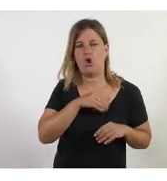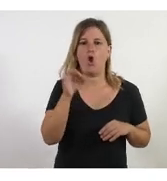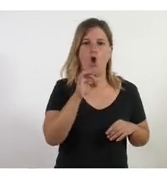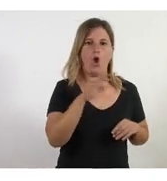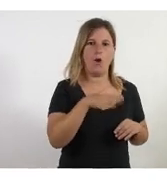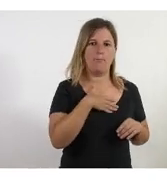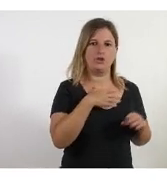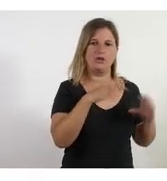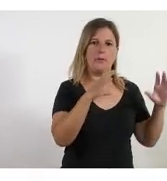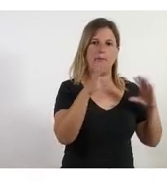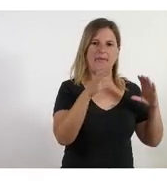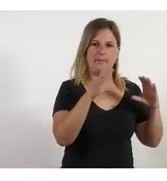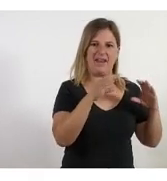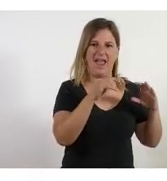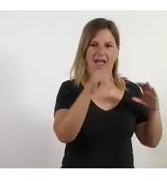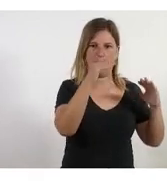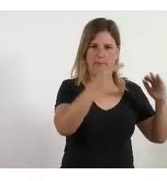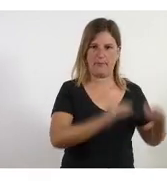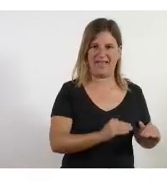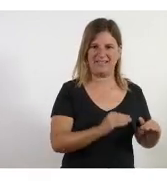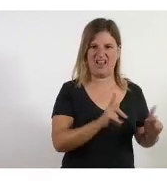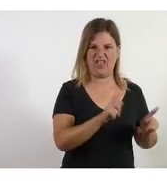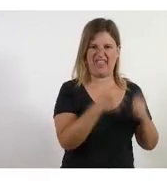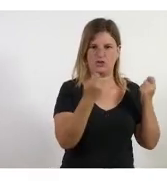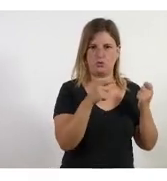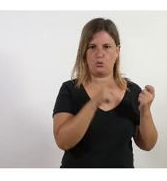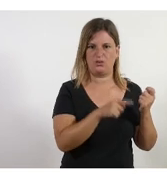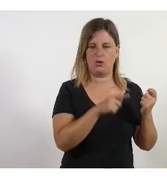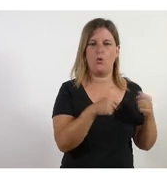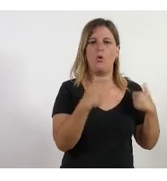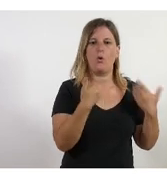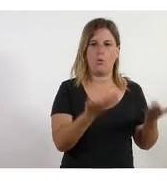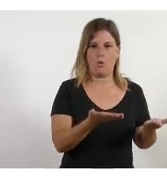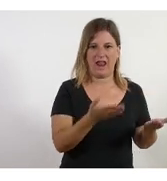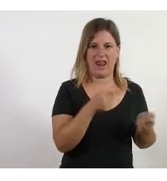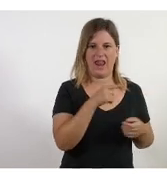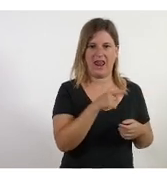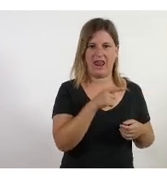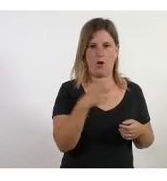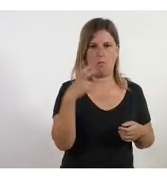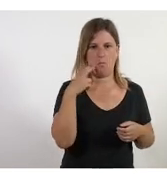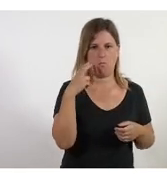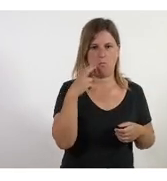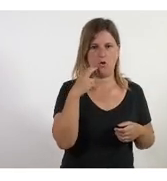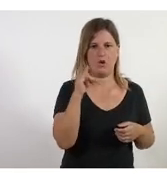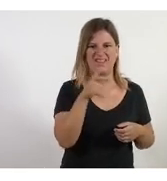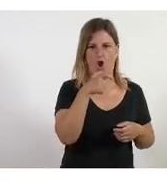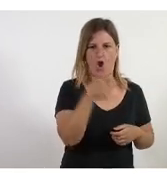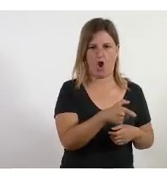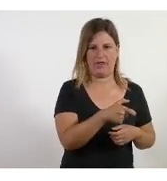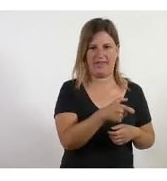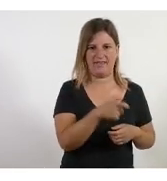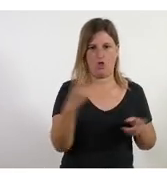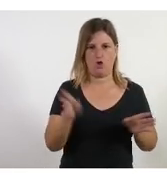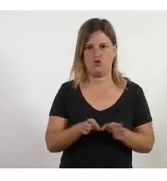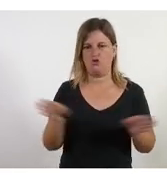baix, destructivament. I quina és la vibració baixa? La vibració baixa és la de la por i la de l'odi. Tenim els